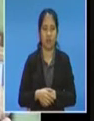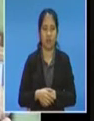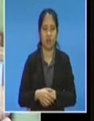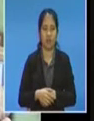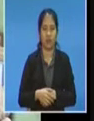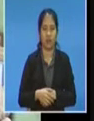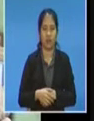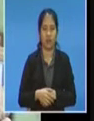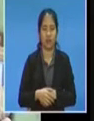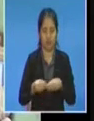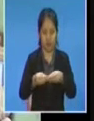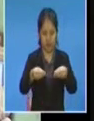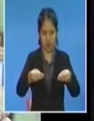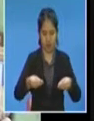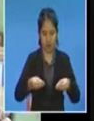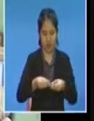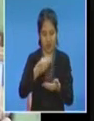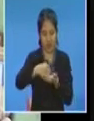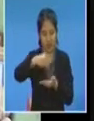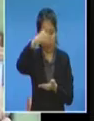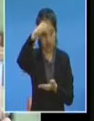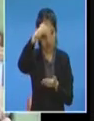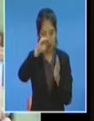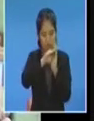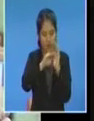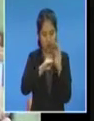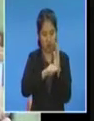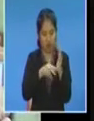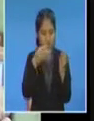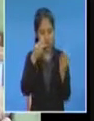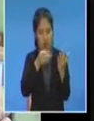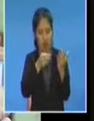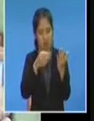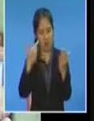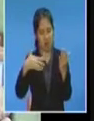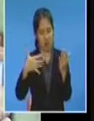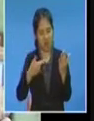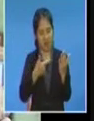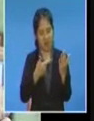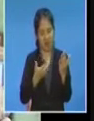ในเอกสารการศึกษาตรงนี้ไม่มีครับขออีกนิดเดียวครับปัญหานี้ปัญหาใหญ่เลยครับ